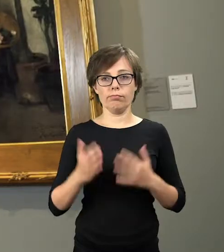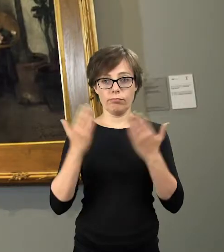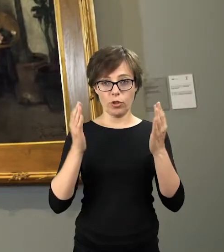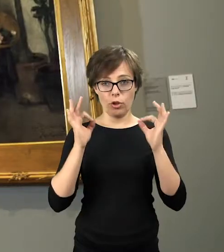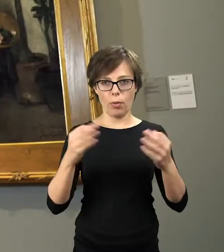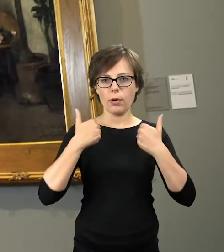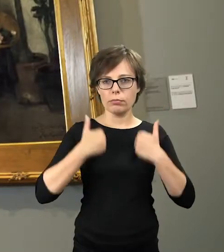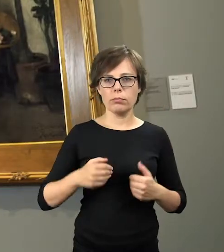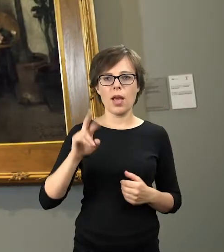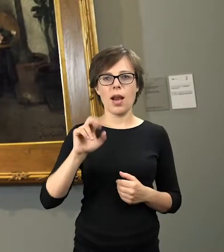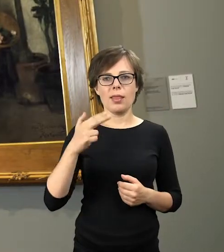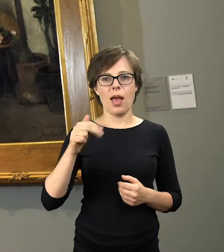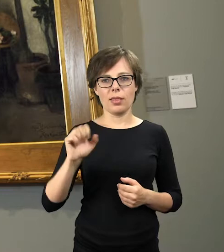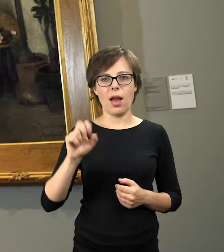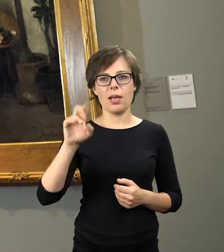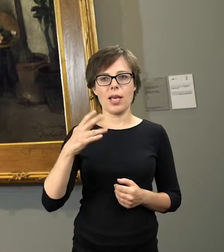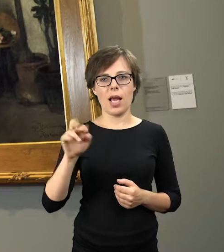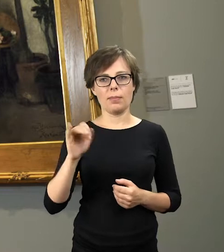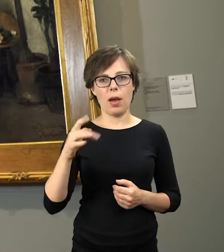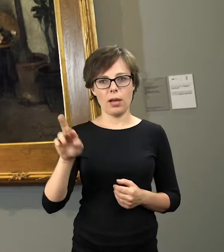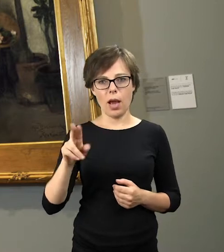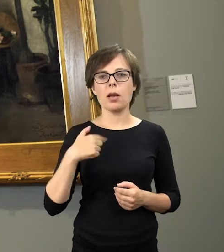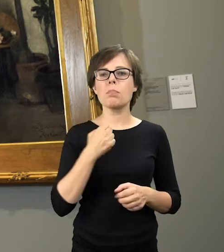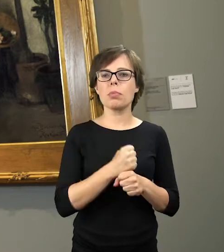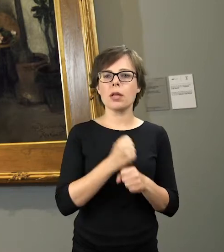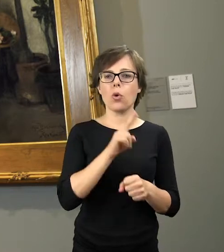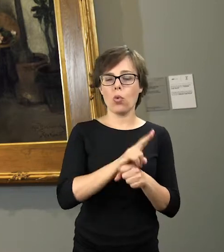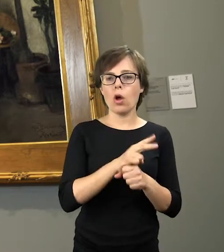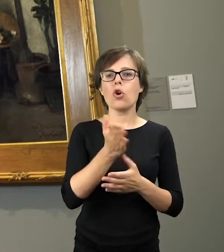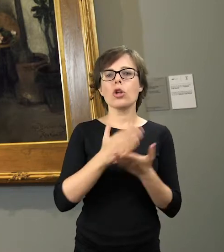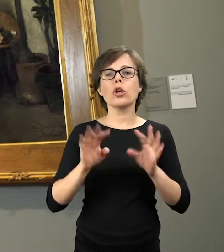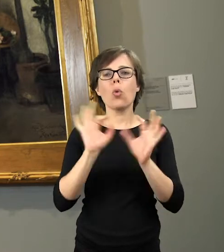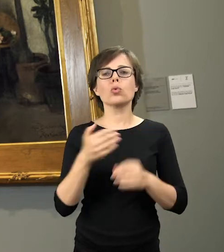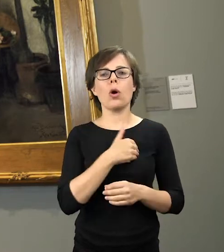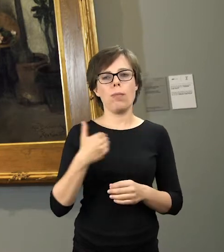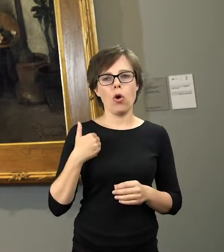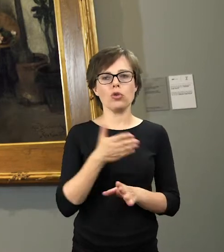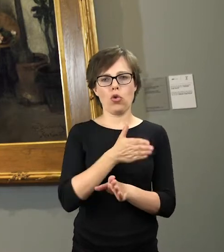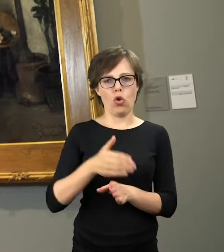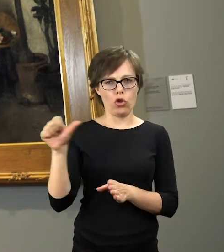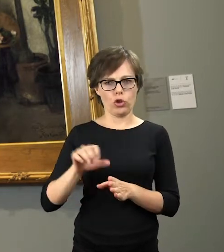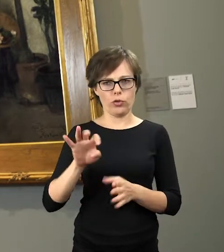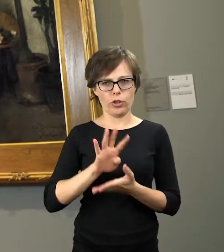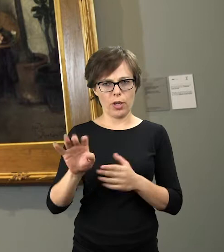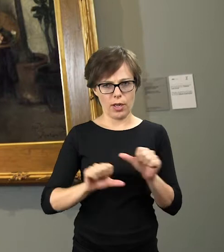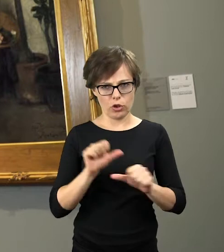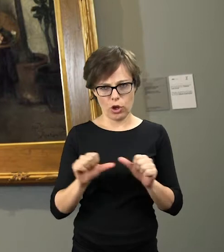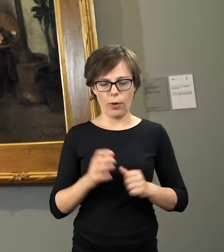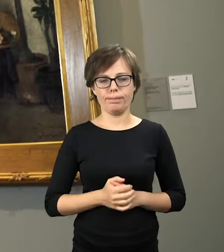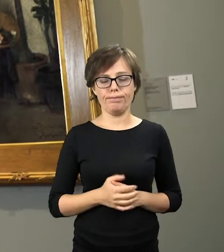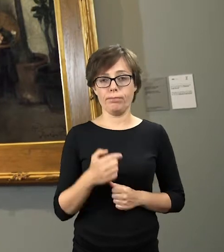Dzień dobry. Nazywam się Renata Higgersberger, jestem kuratorem w zbiorach sztuki polskiej do 1914 roku.